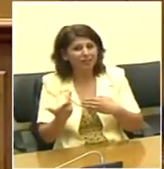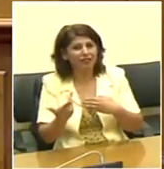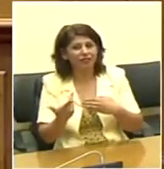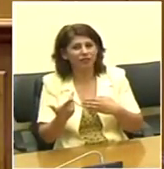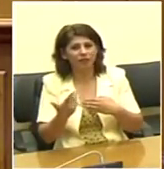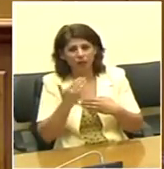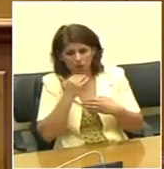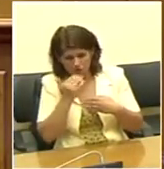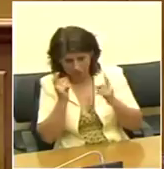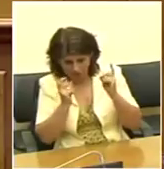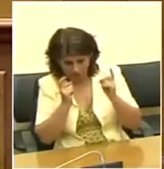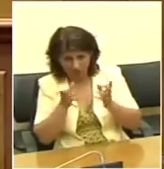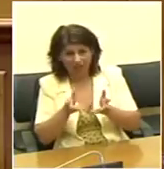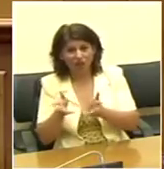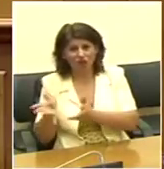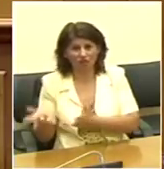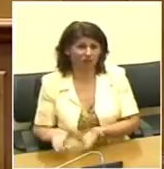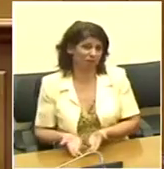να κοροϊδέψετε.